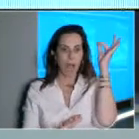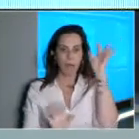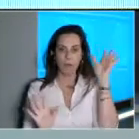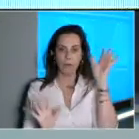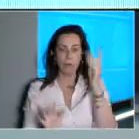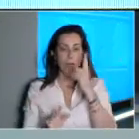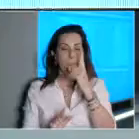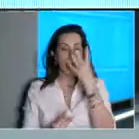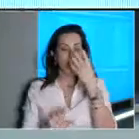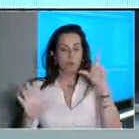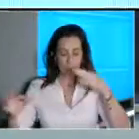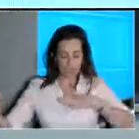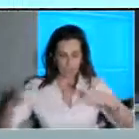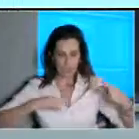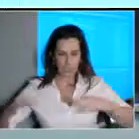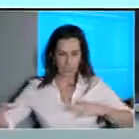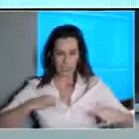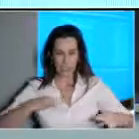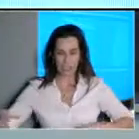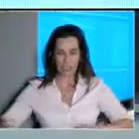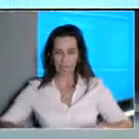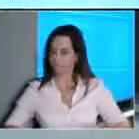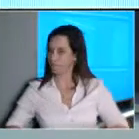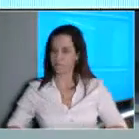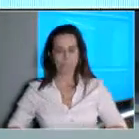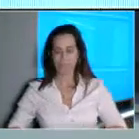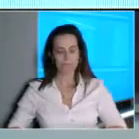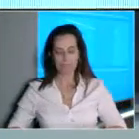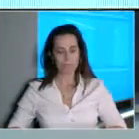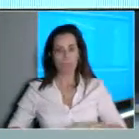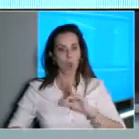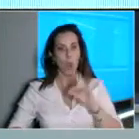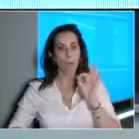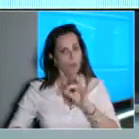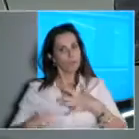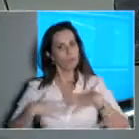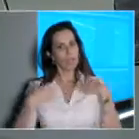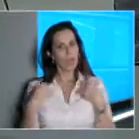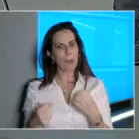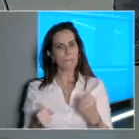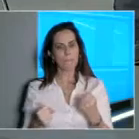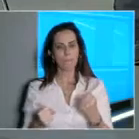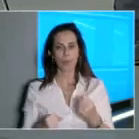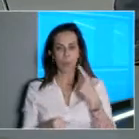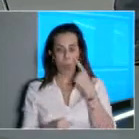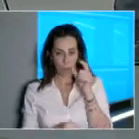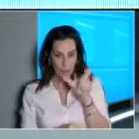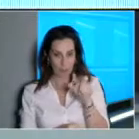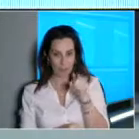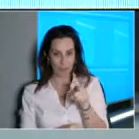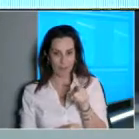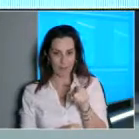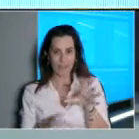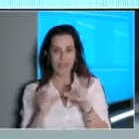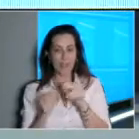147 רסיסים שננעצו בגופו הקטן של הילד לא פוגעים באיברים חיוניים והוא משתקם. אז הנה פה למטה אנחנו ראינו את התמונה